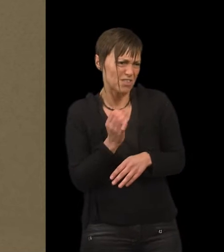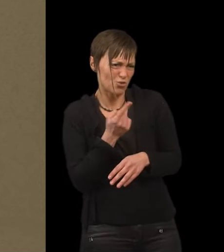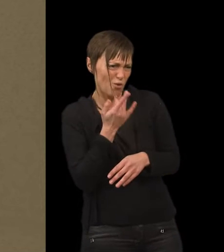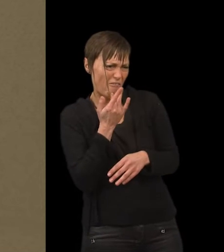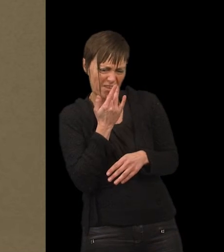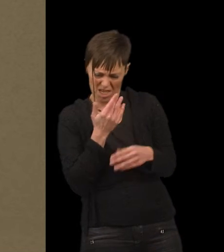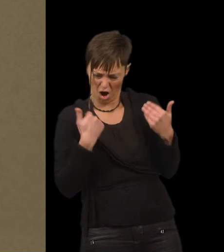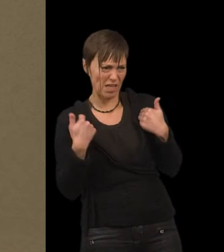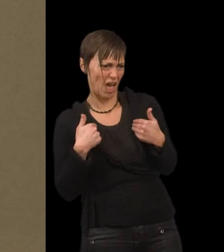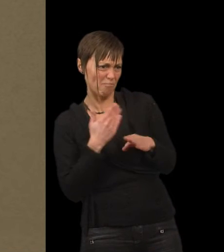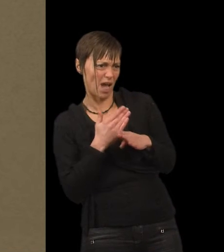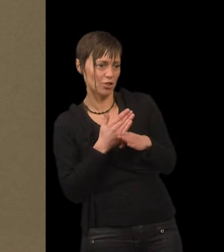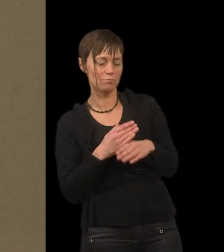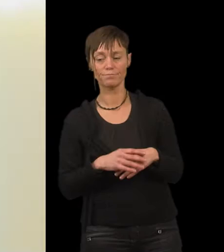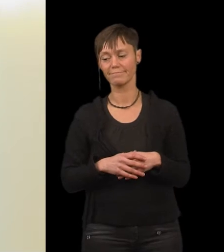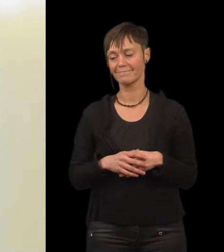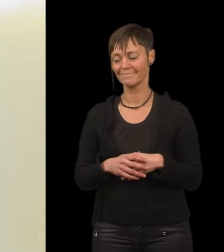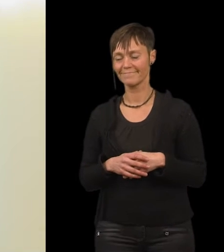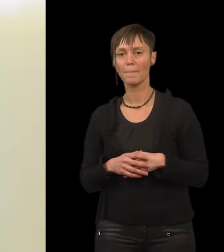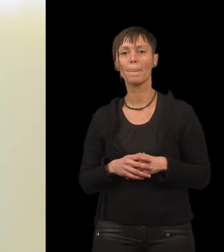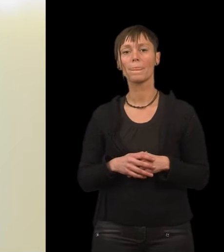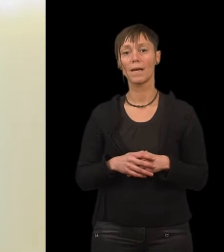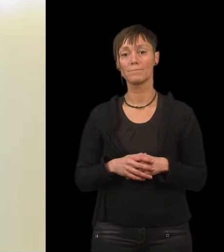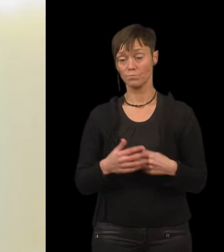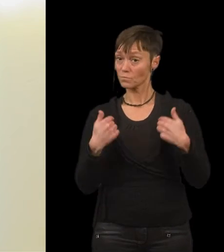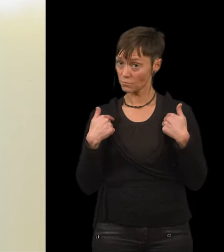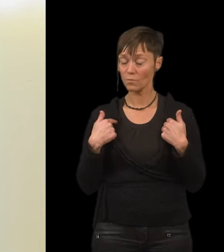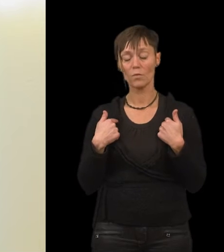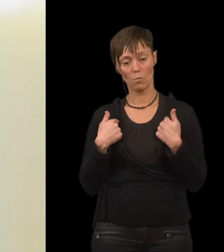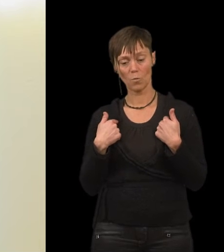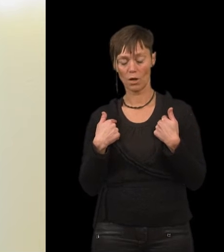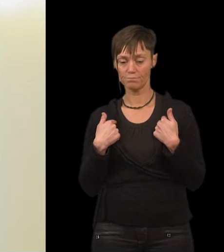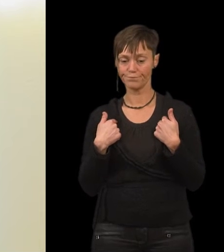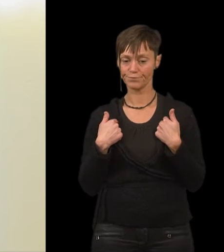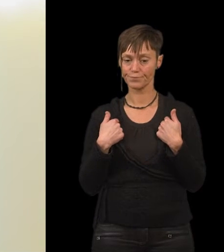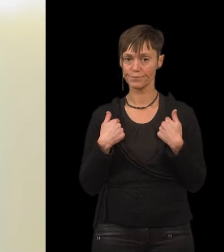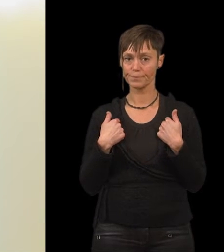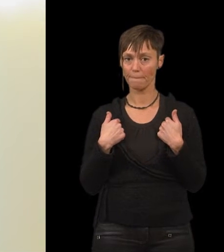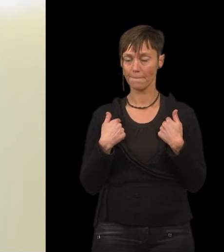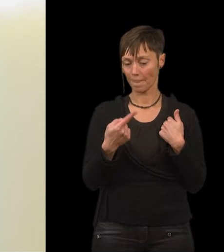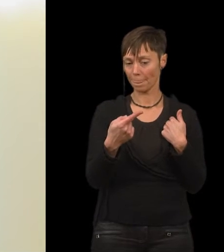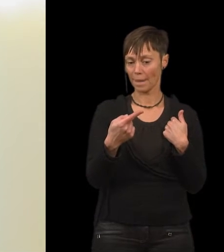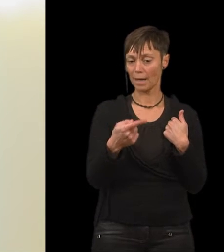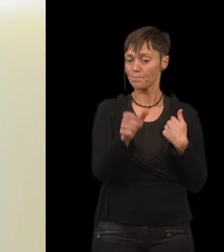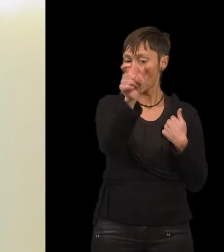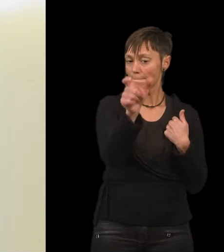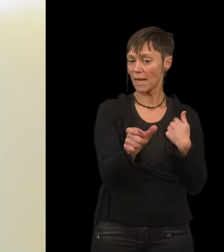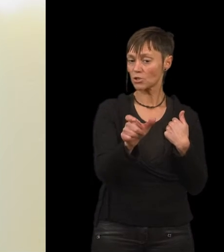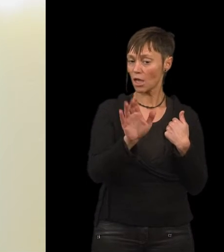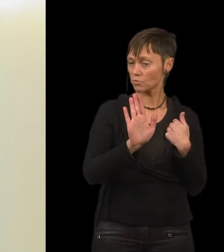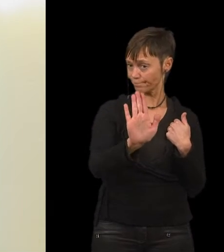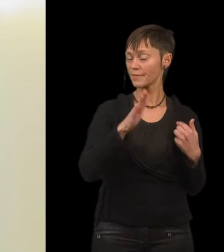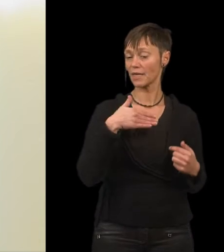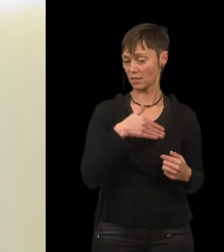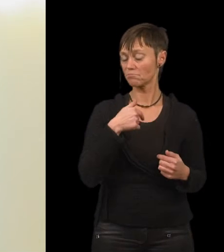Bon allez, c'est déjà un peu plus discret comme ça. Je partage tout à fait les caractéristiques de ce personnage parce